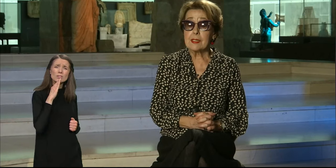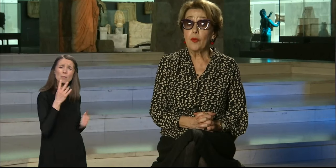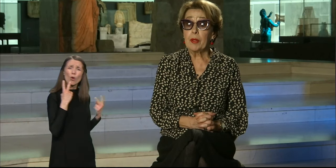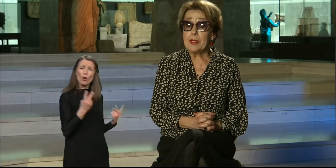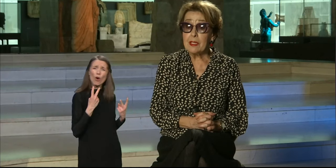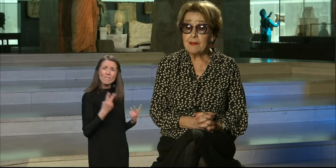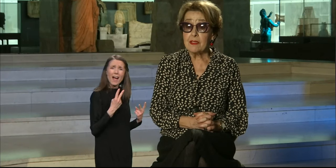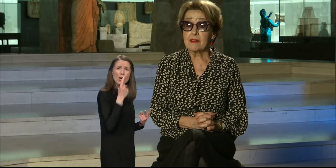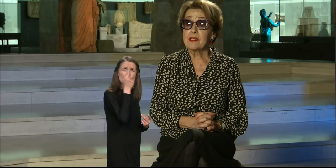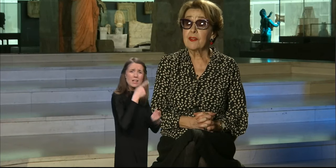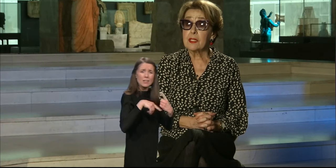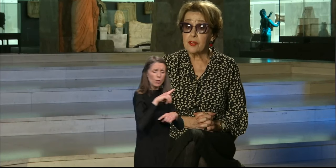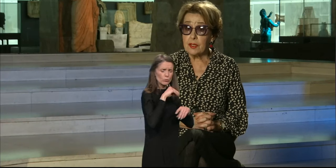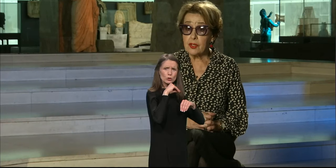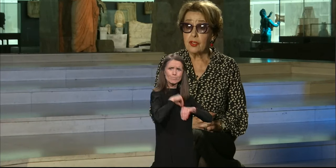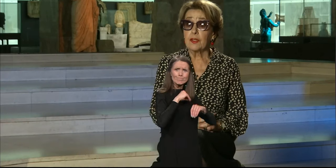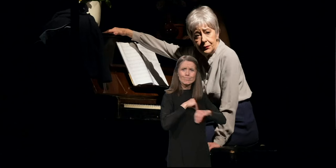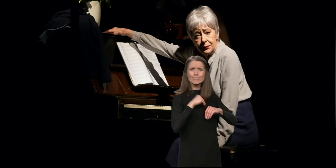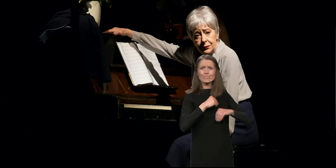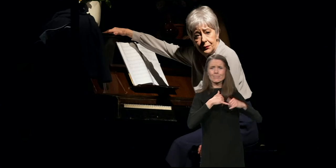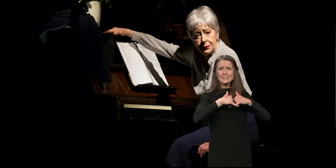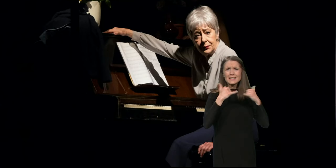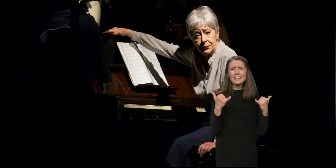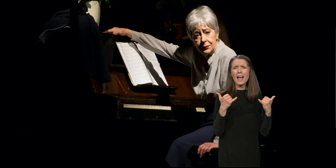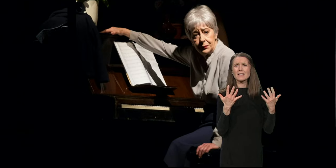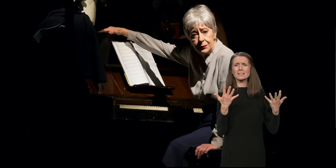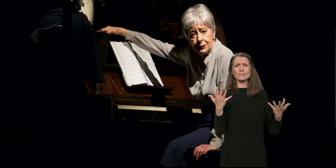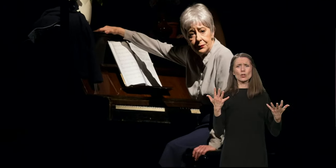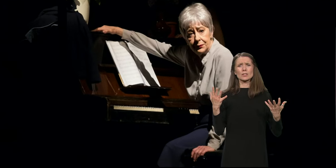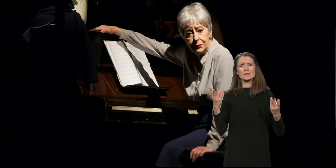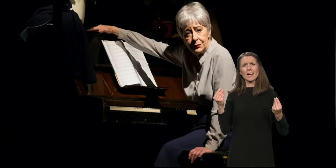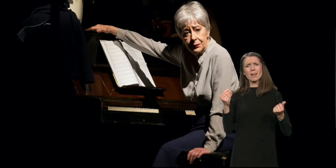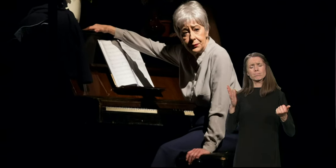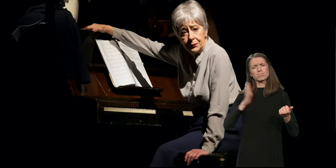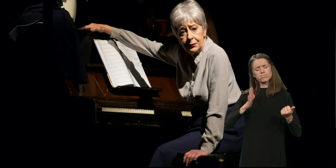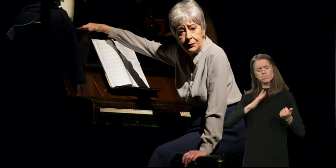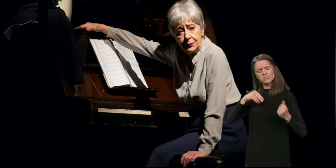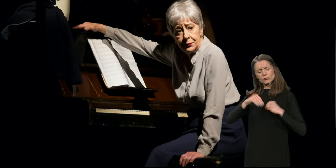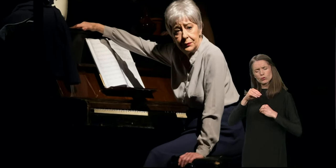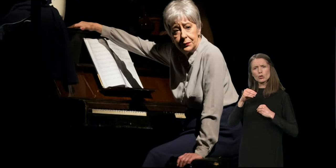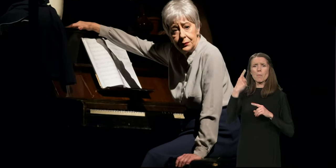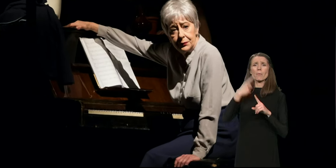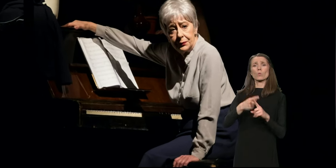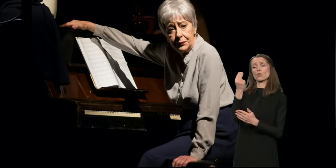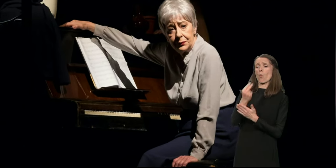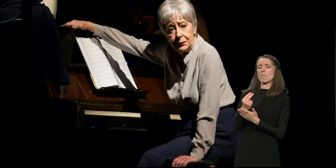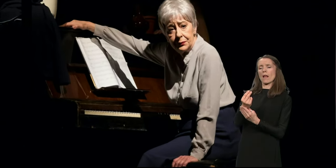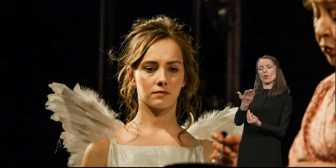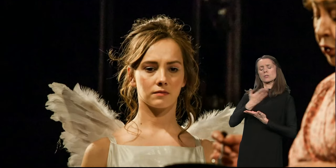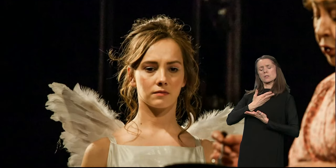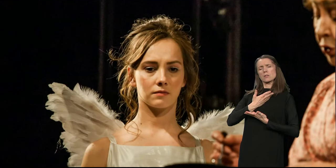čoveka, za oplemenjivanje, za civilizovanje čoveka. Naravno da isto navodi na razmišljanje, zavisi od sadržaja,